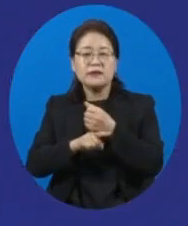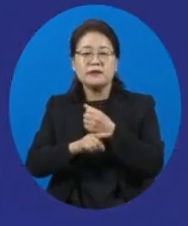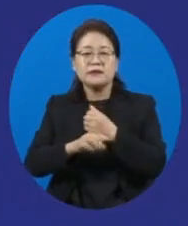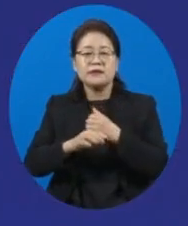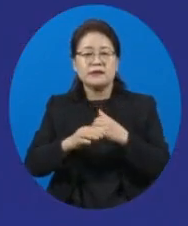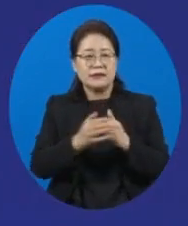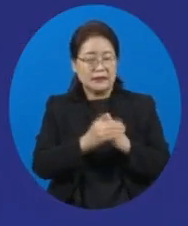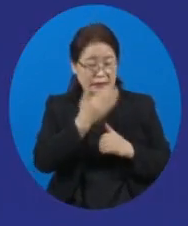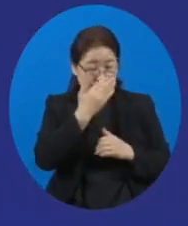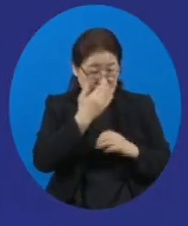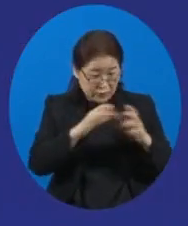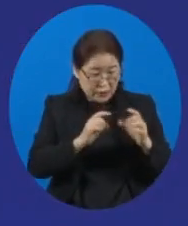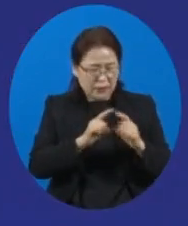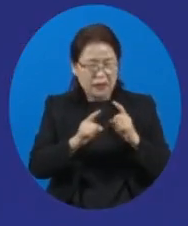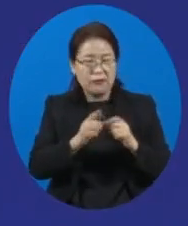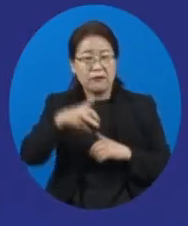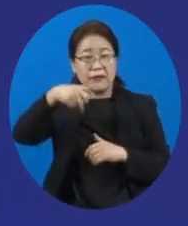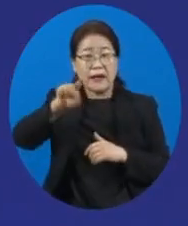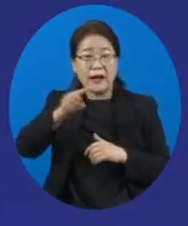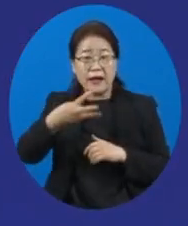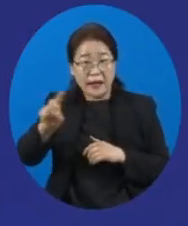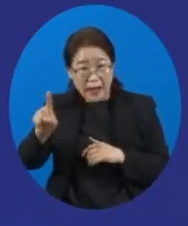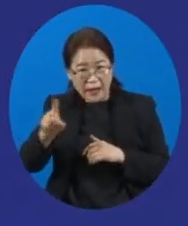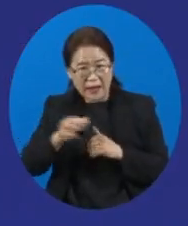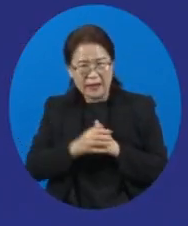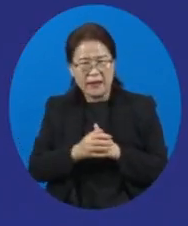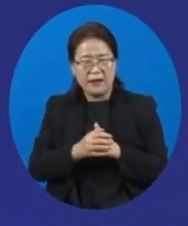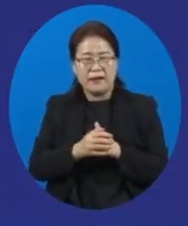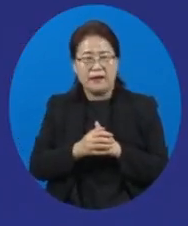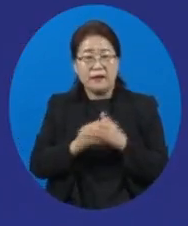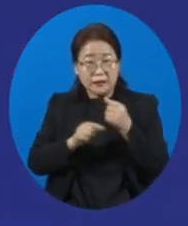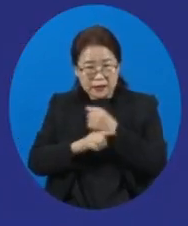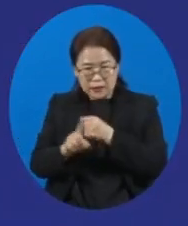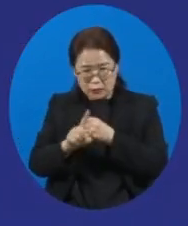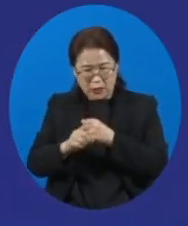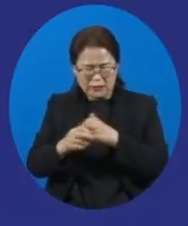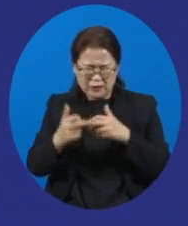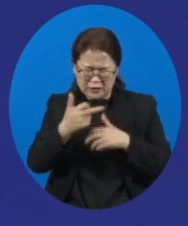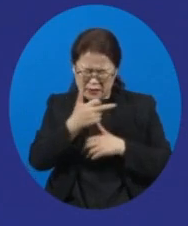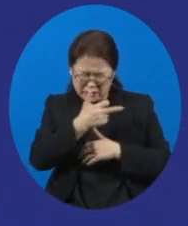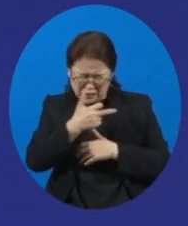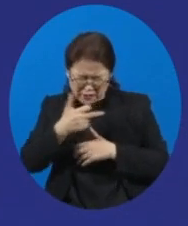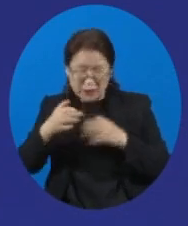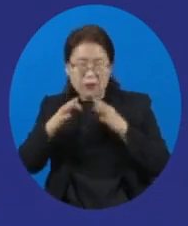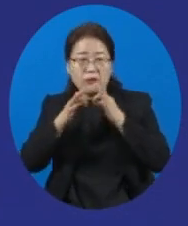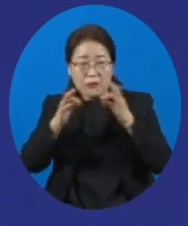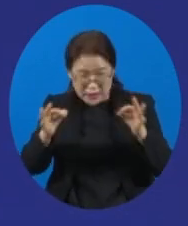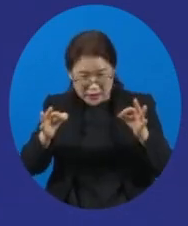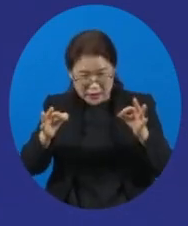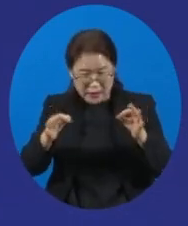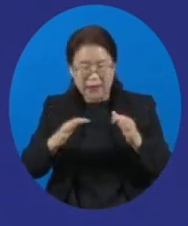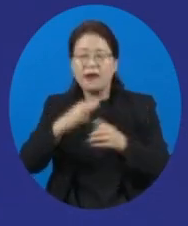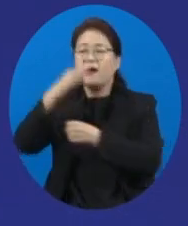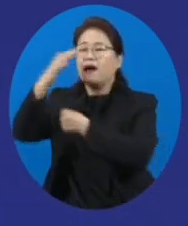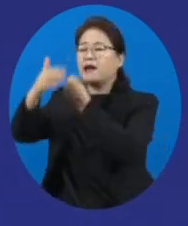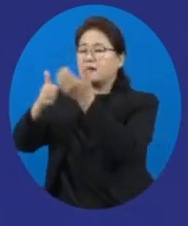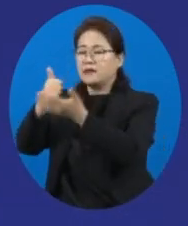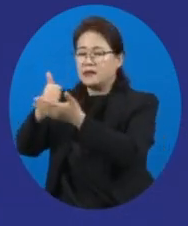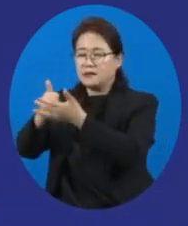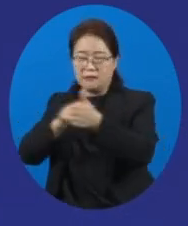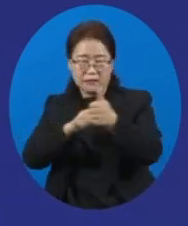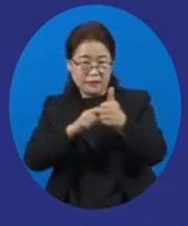히브리어로 카라라고 하는 말인데 이 말의 뜻은 아주 큰 소리로 외치다는 거예요. 그러니까 하나님이